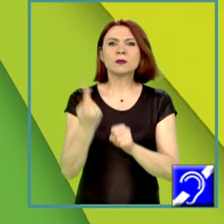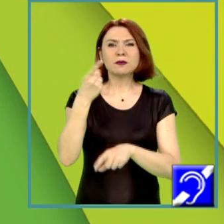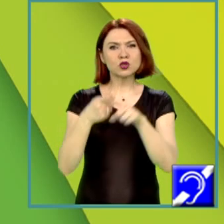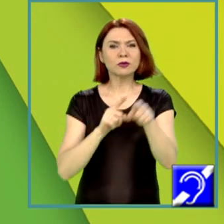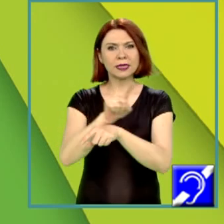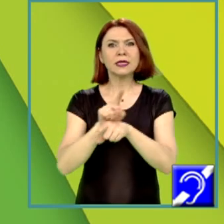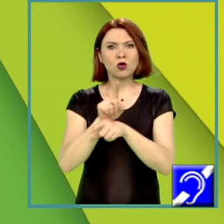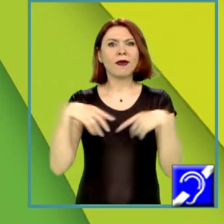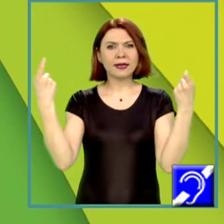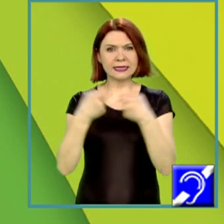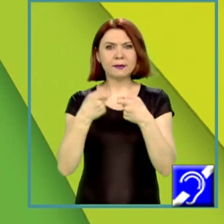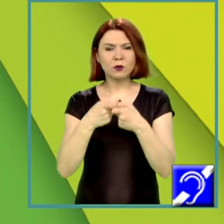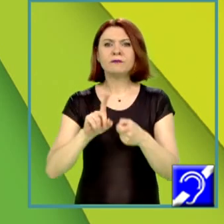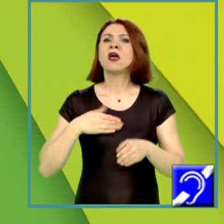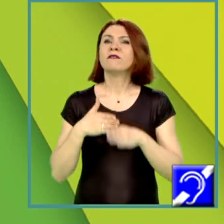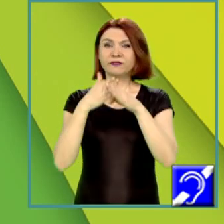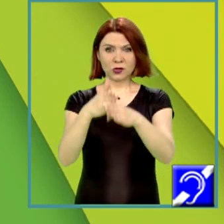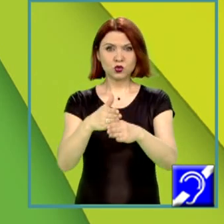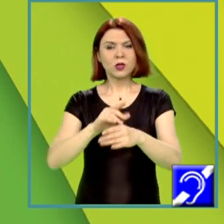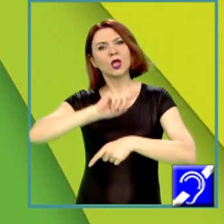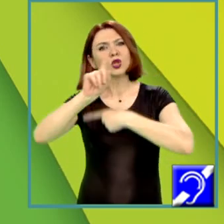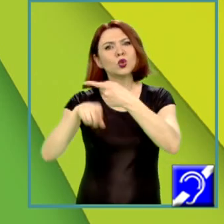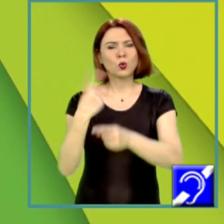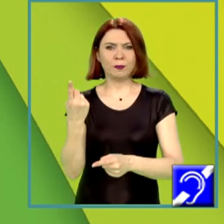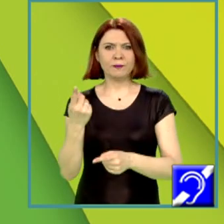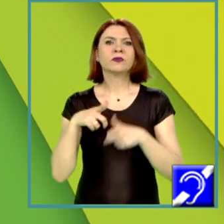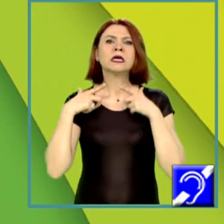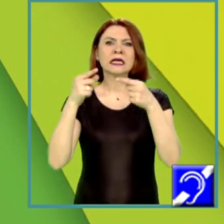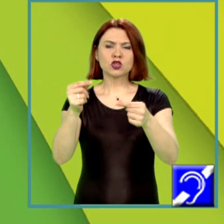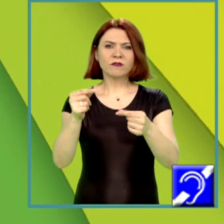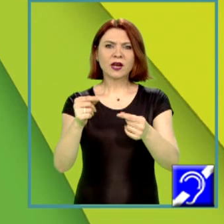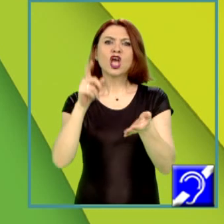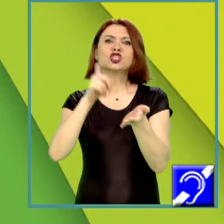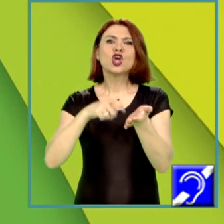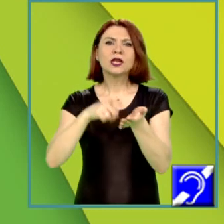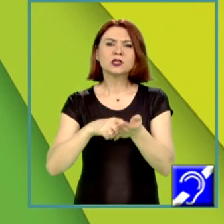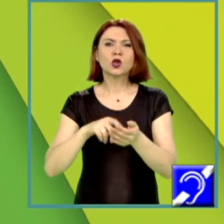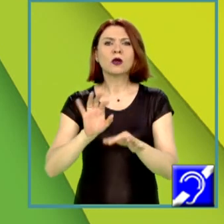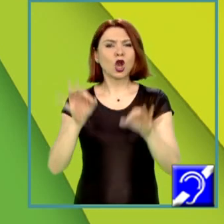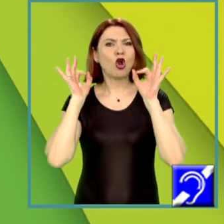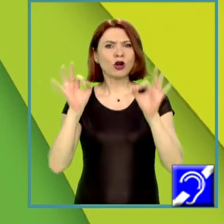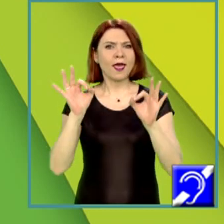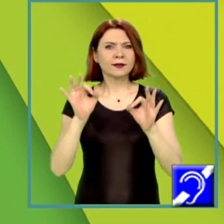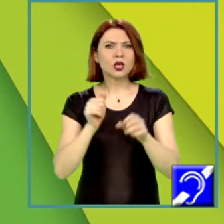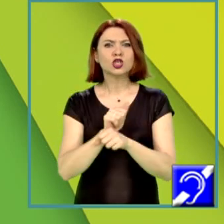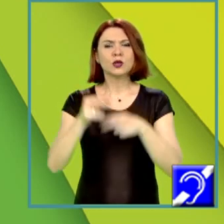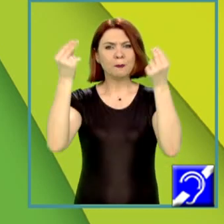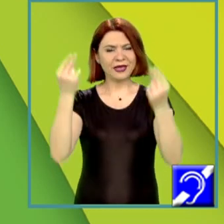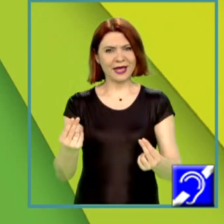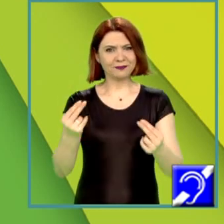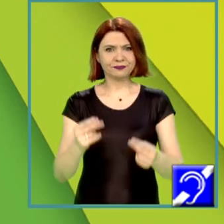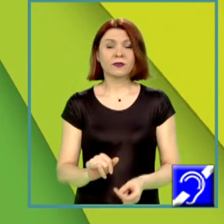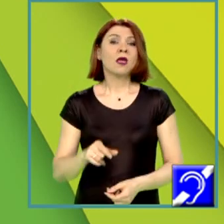jumătate de oră examenului va ajuta ulterior în rezolvarea cerințelor cât mai corect și cât mai bine